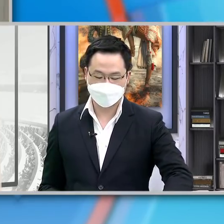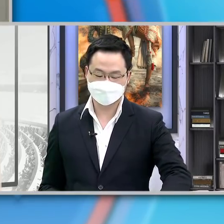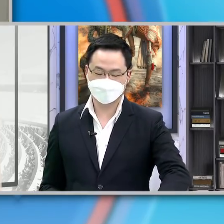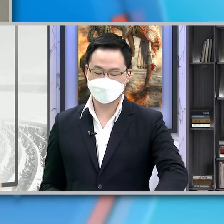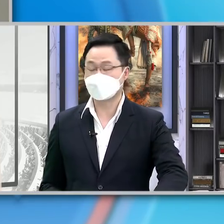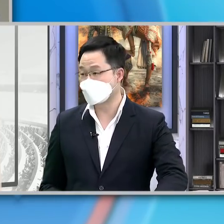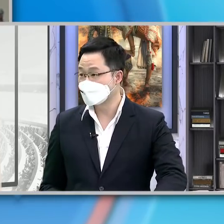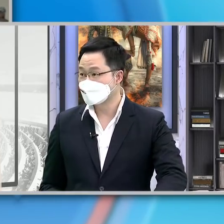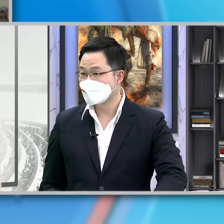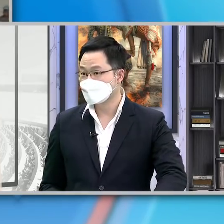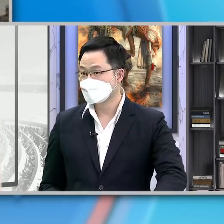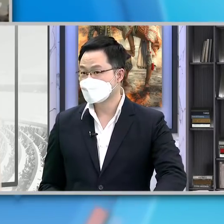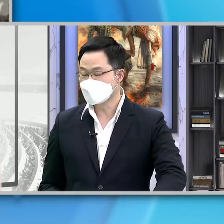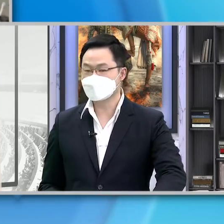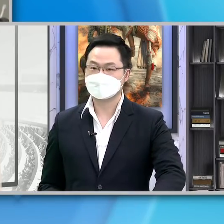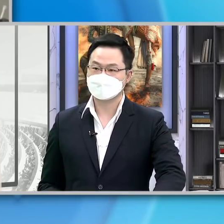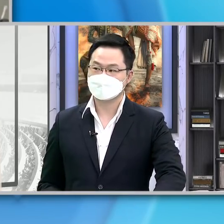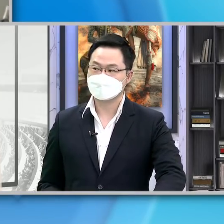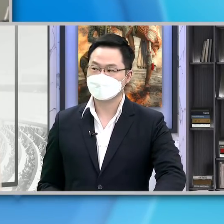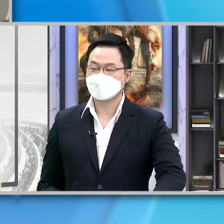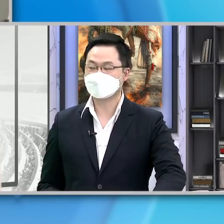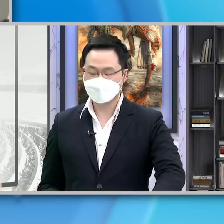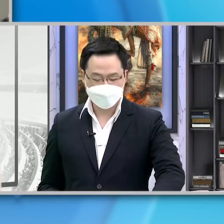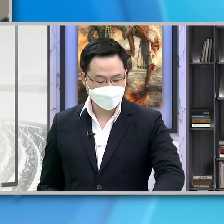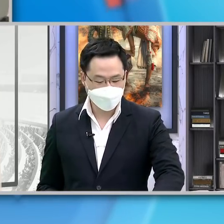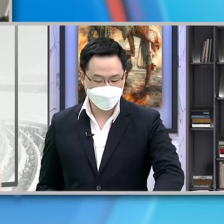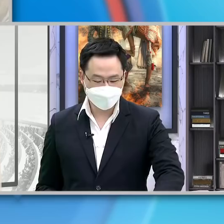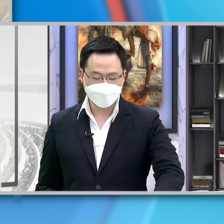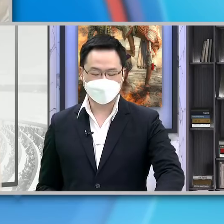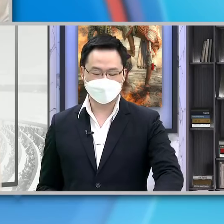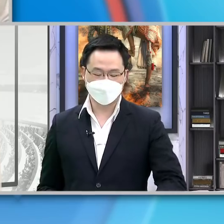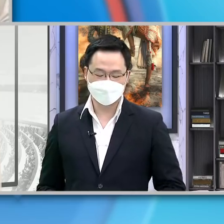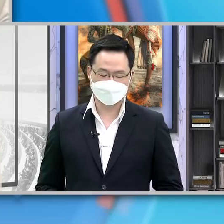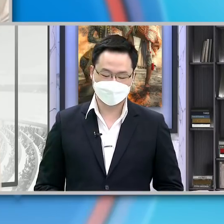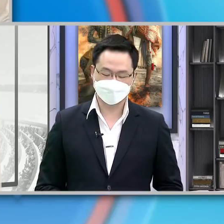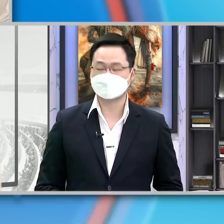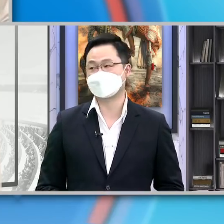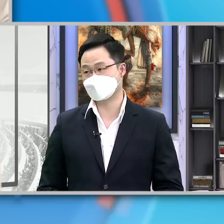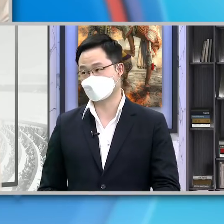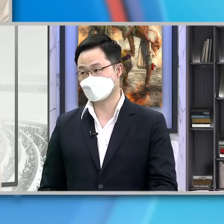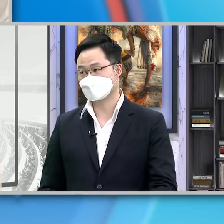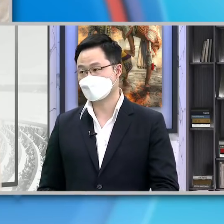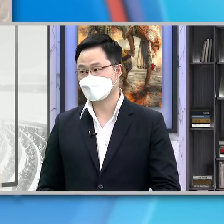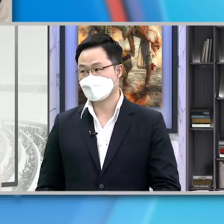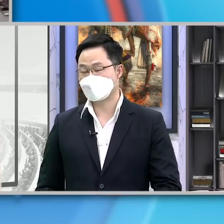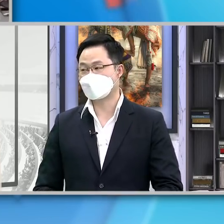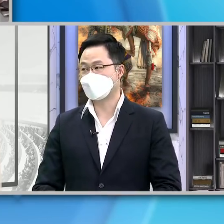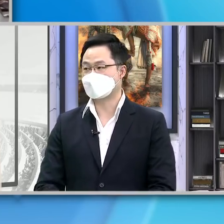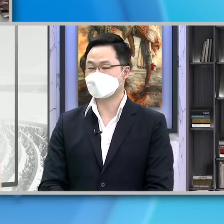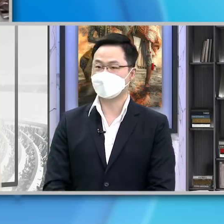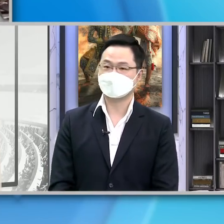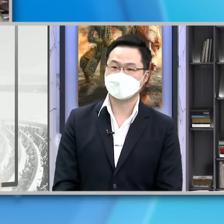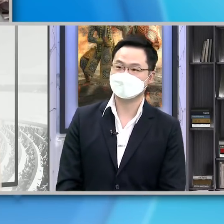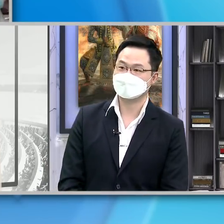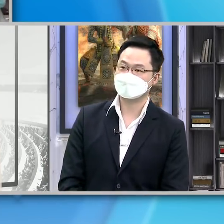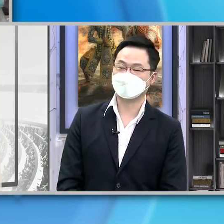ของทางราชวิทยาลัยซึ่งวันนั้นก็มีการอธิบายว่าก็เป็นความร่วมมือกับกระทรวงสาธารณสุข ครับ เพียงแต่ว่า